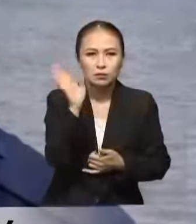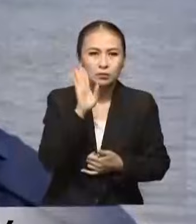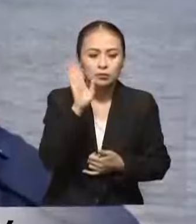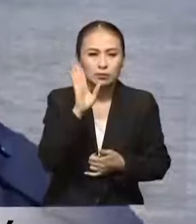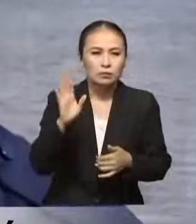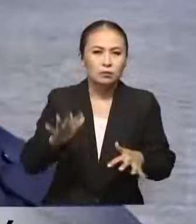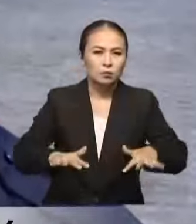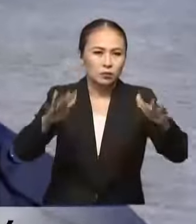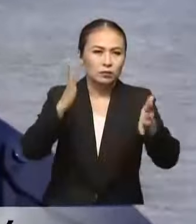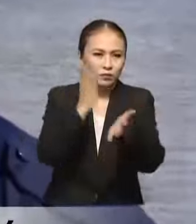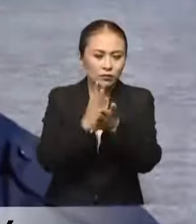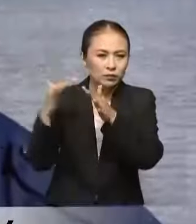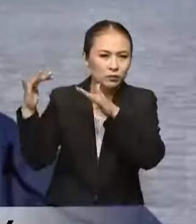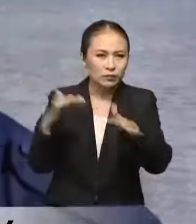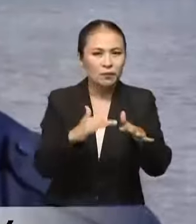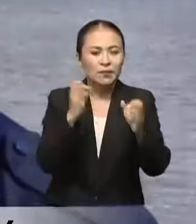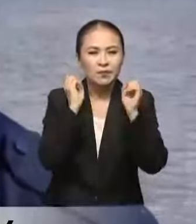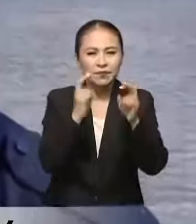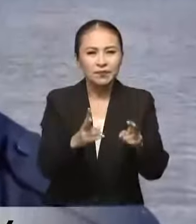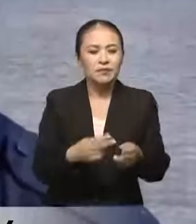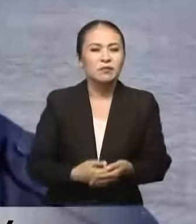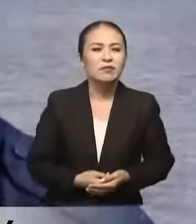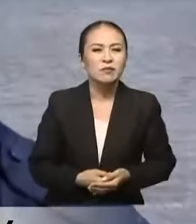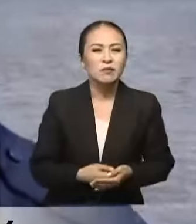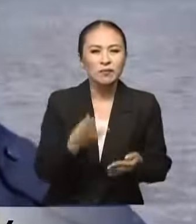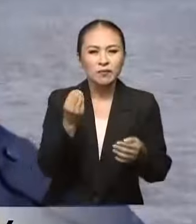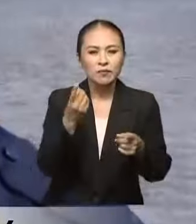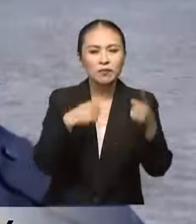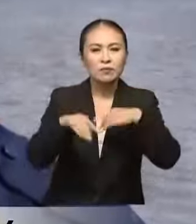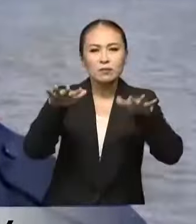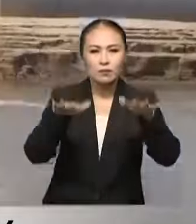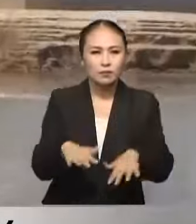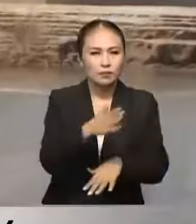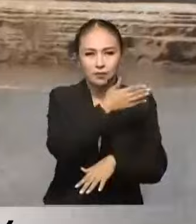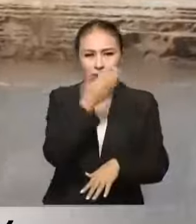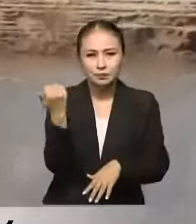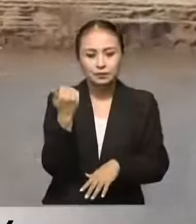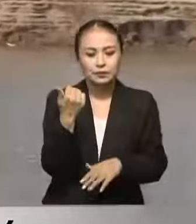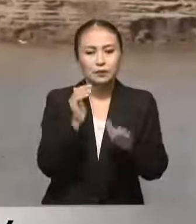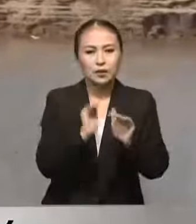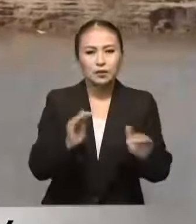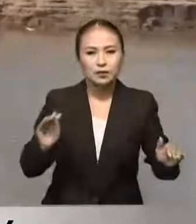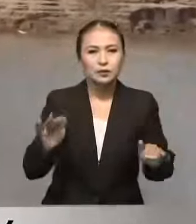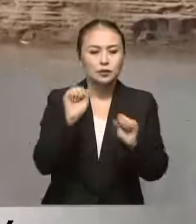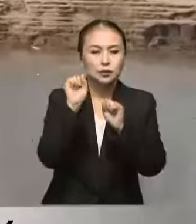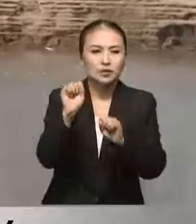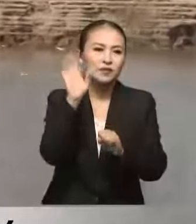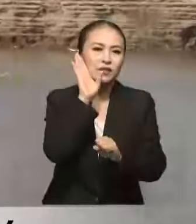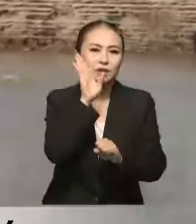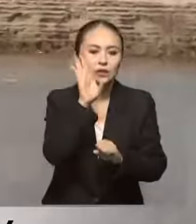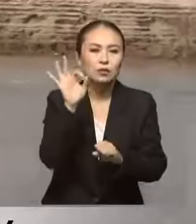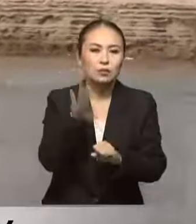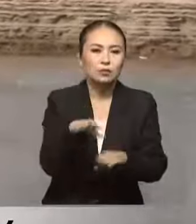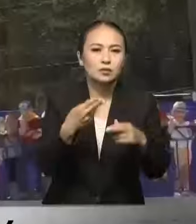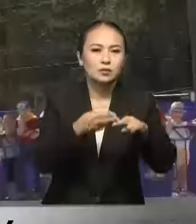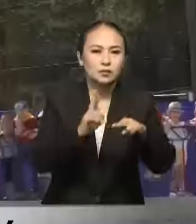келуіне байланысты өте қауіпті. Судың деңгейі әлі орнына бұрынғы арнасына түскен жоқ. Балаларды судан қорғаңыздар акциясы аясында